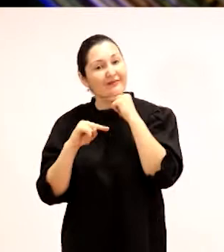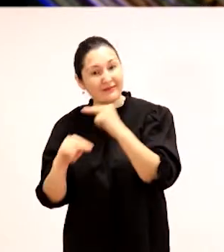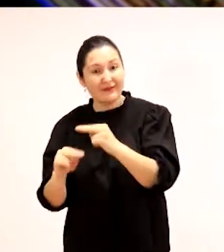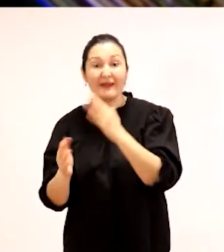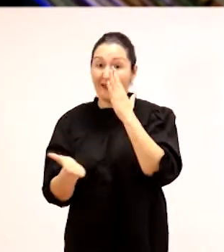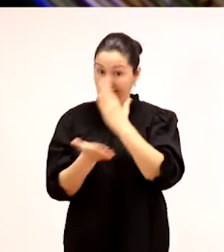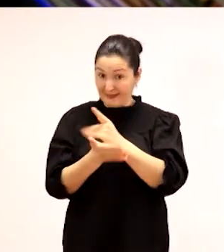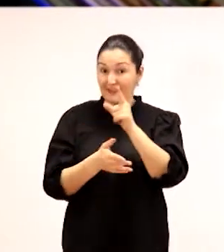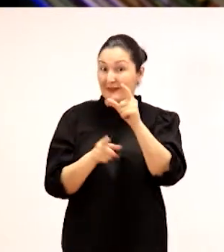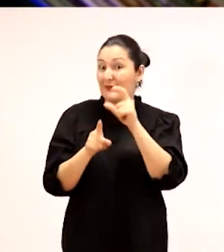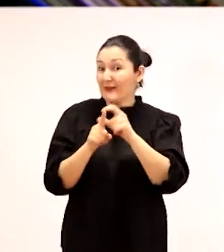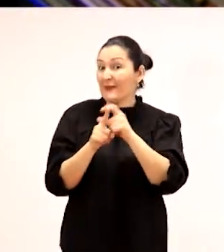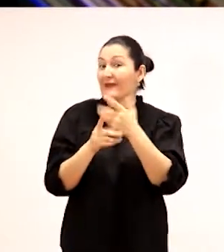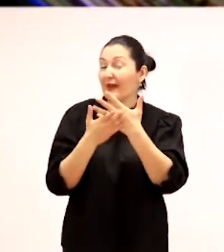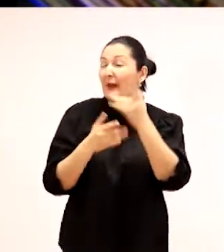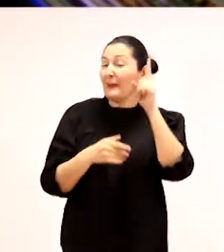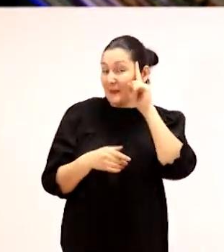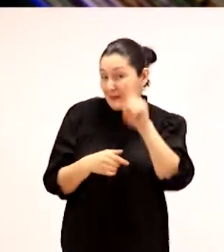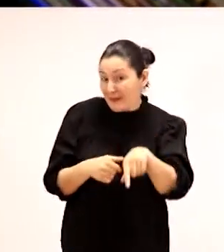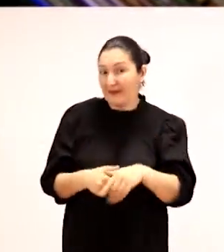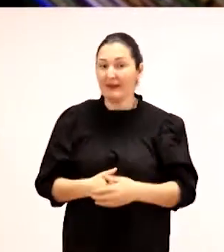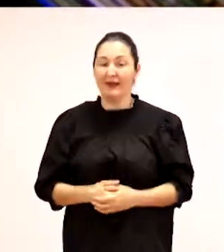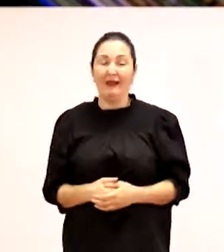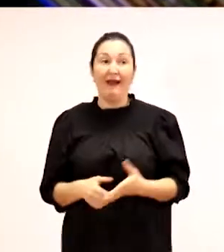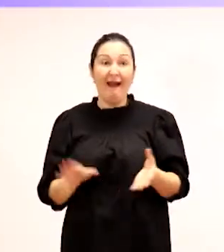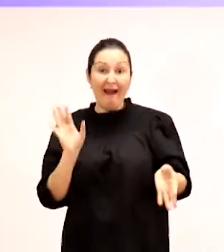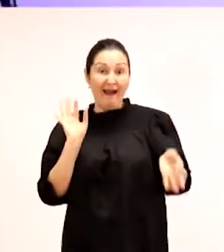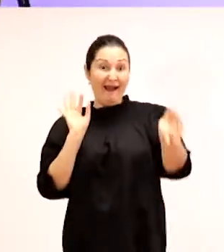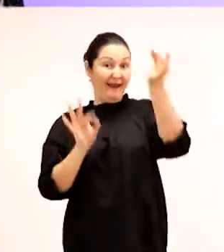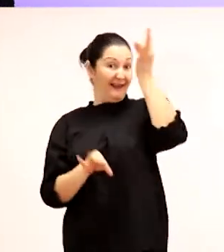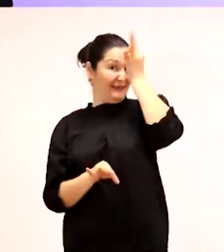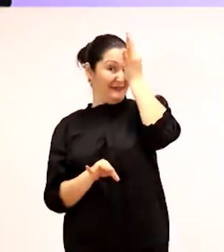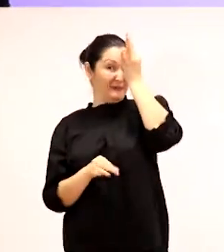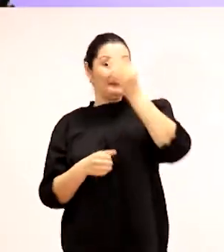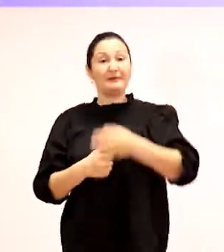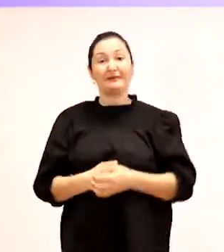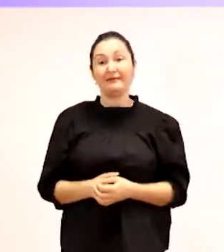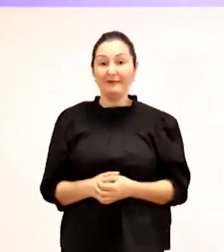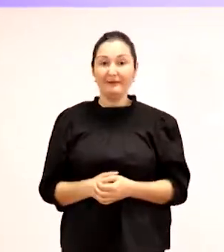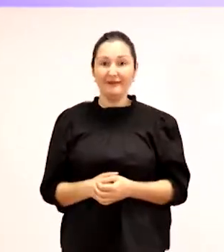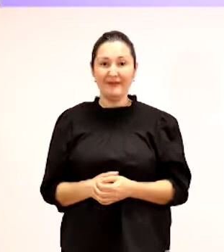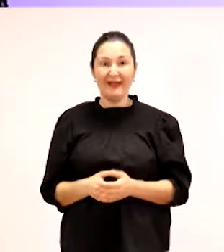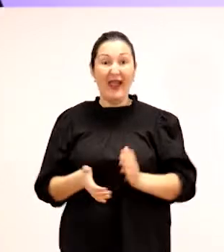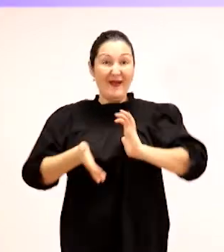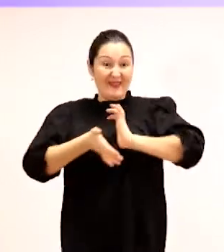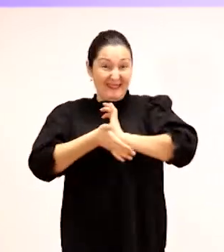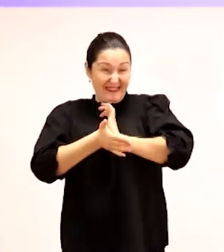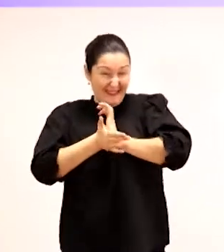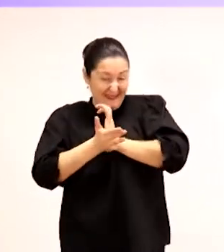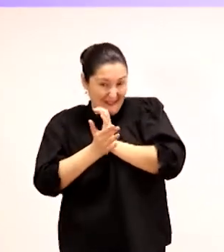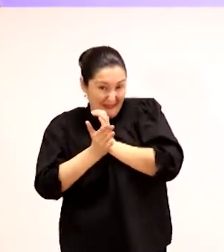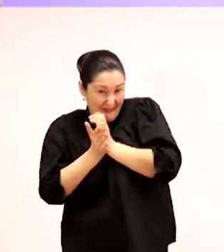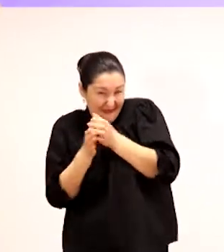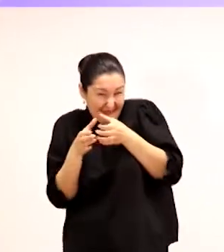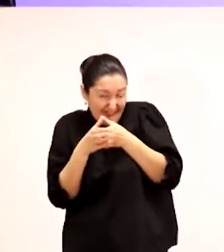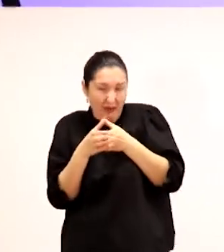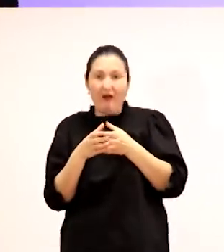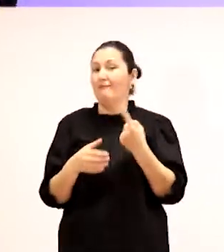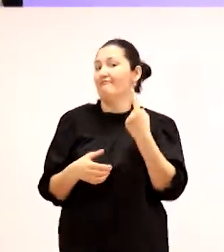дружбе и сострадании? Ха! Вспомнила! Ну-ка! В тесноте, да не в обиде. Верно.